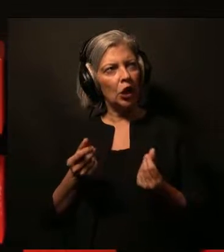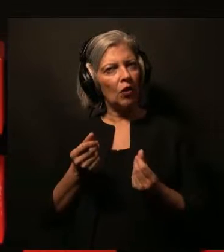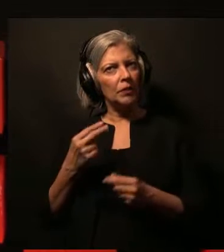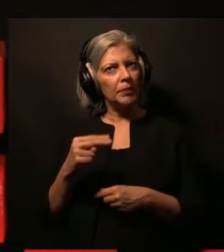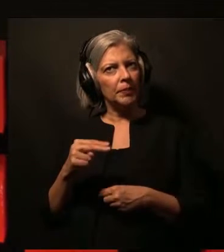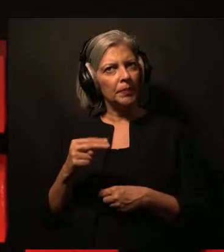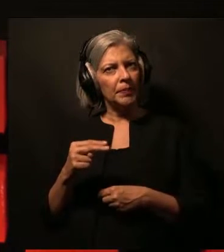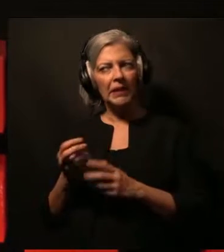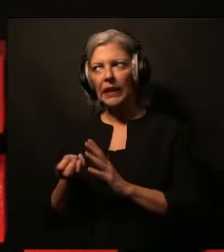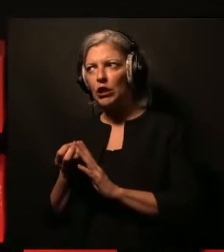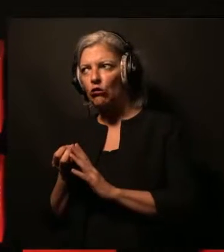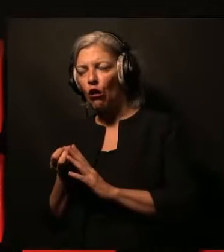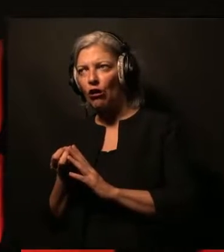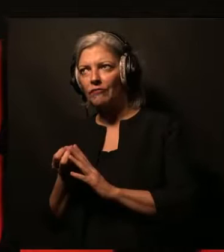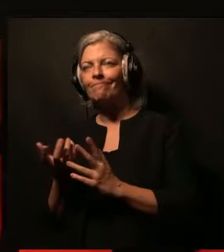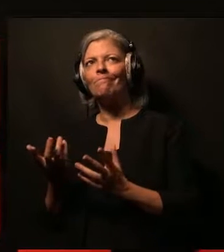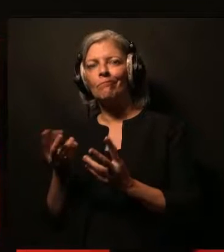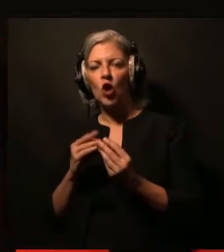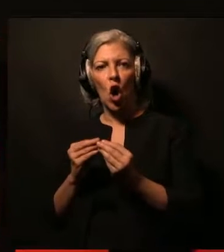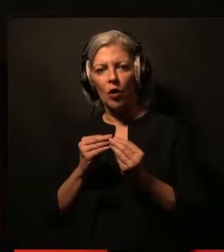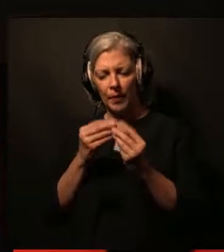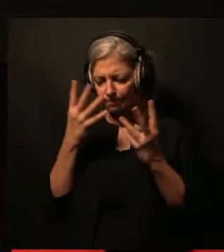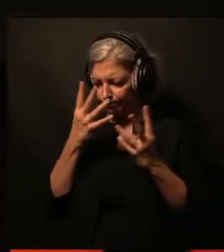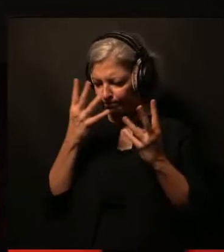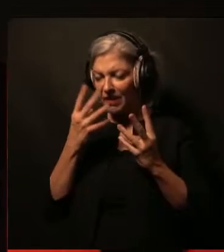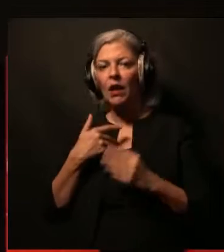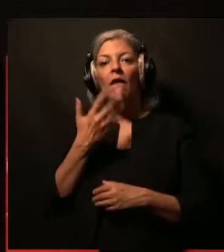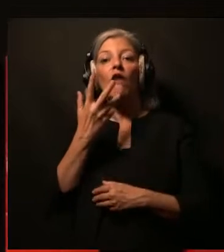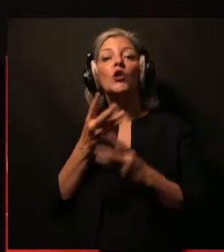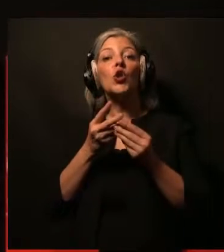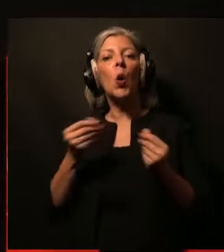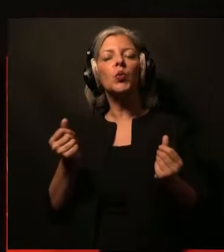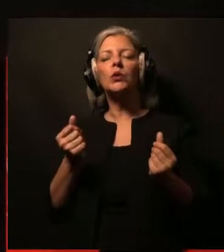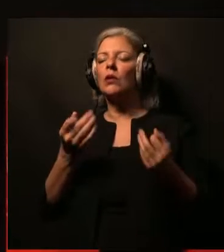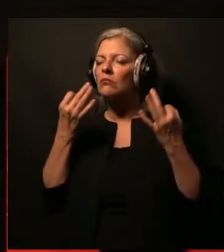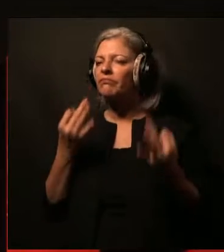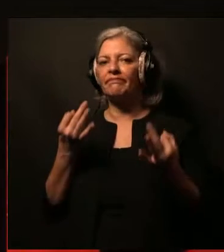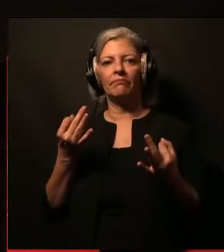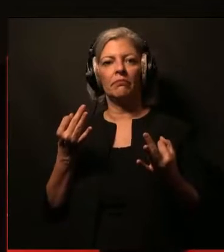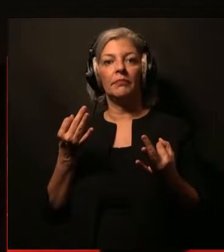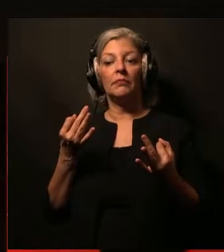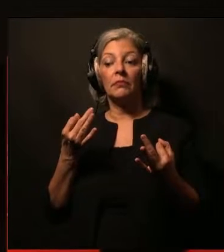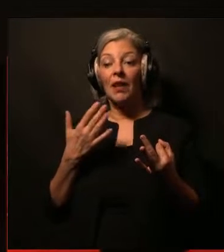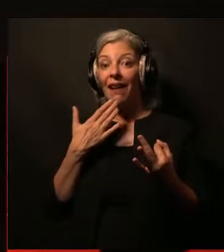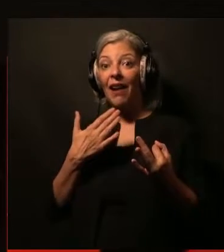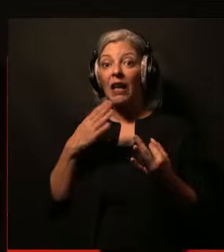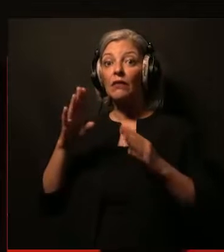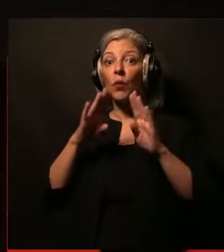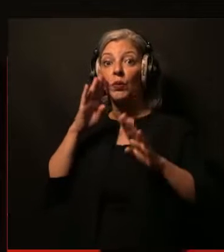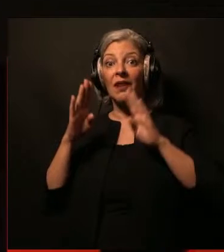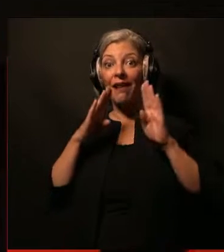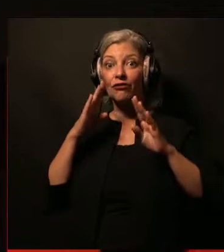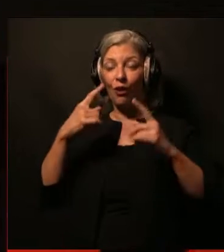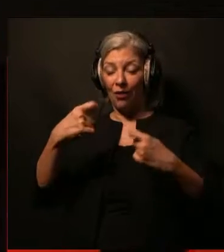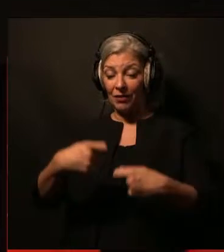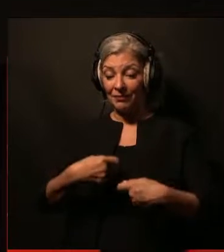risorse volevo trovare una soluzione radicale Ed è proprio grazie a questa frustrazione che